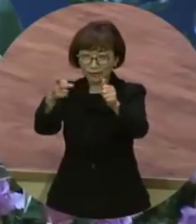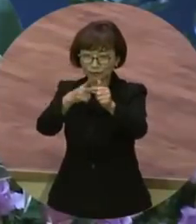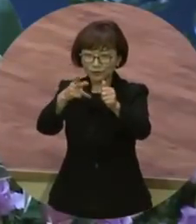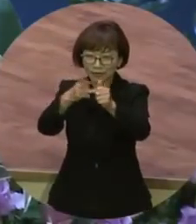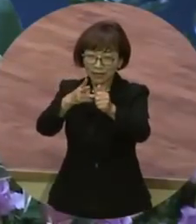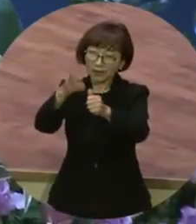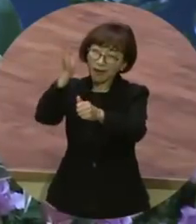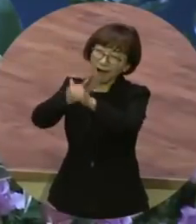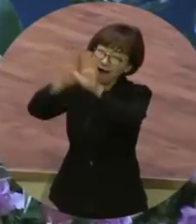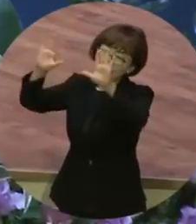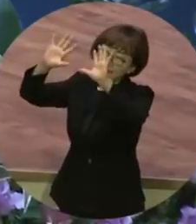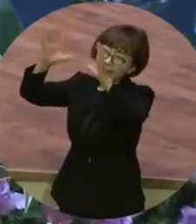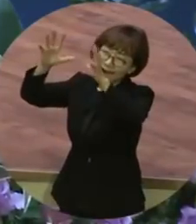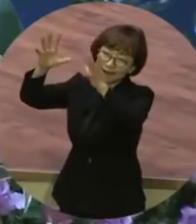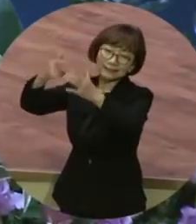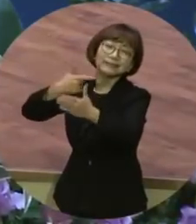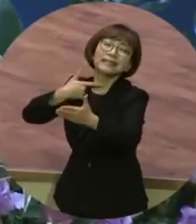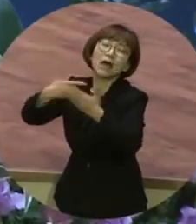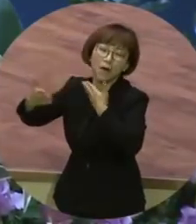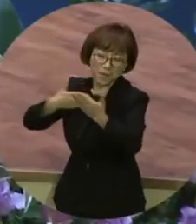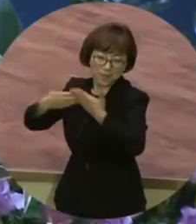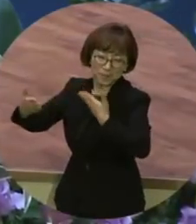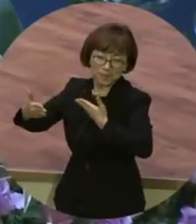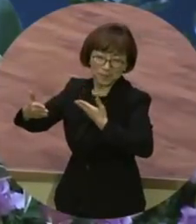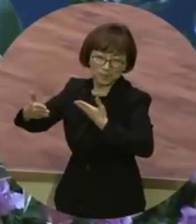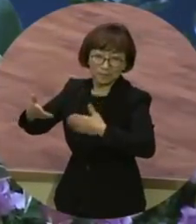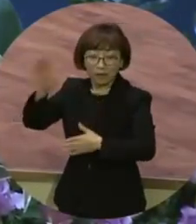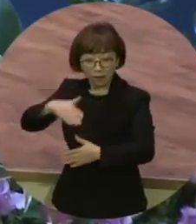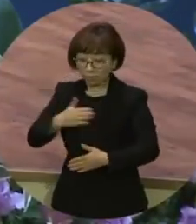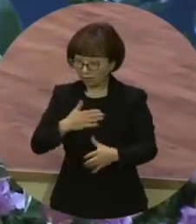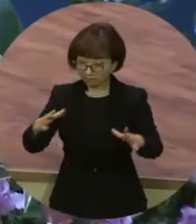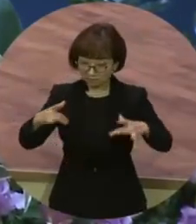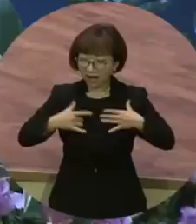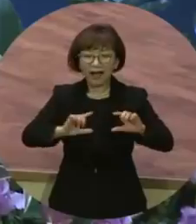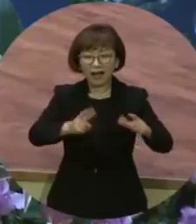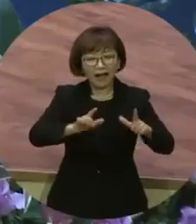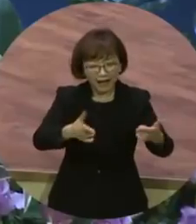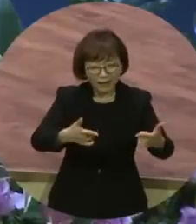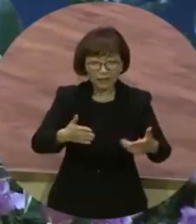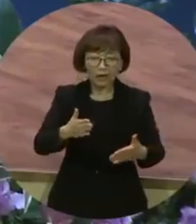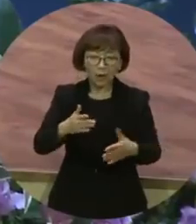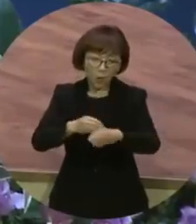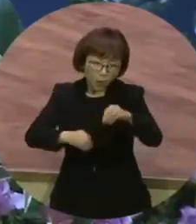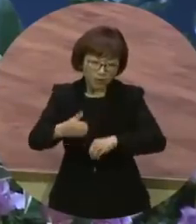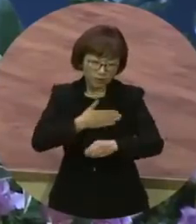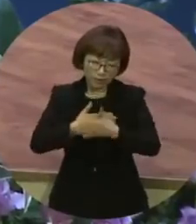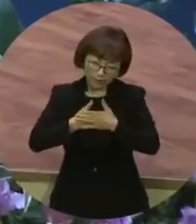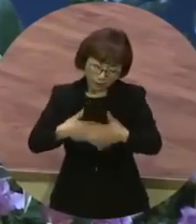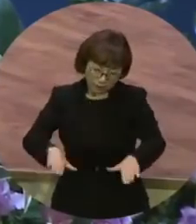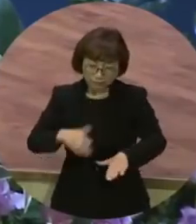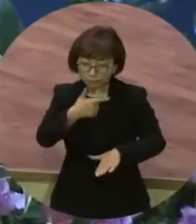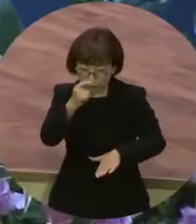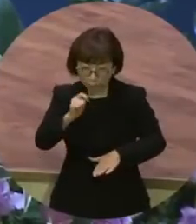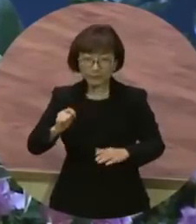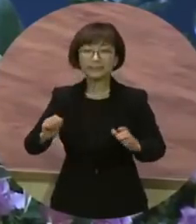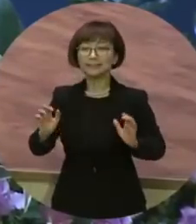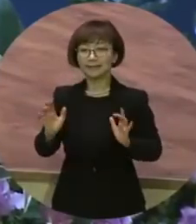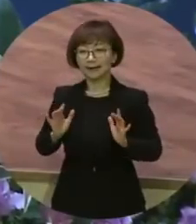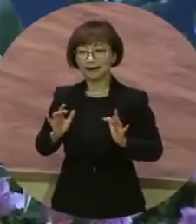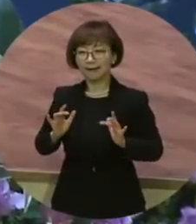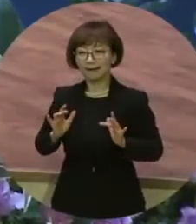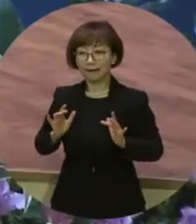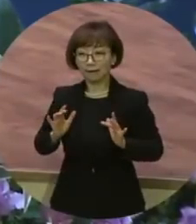경험을 했지만 그걸 자랑하지 않고 나의 연약함을 자랑한다는 그 대적하는 자들이 가지고 있는 틀을